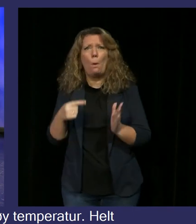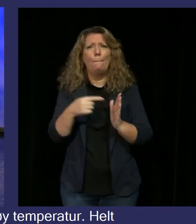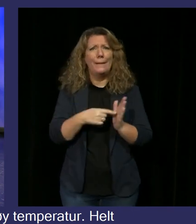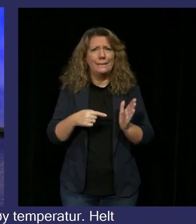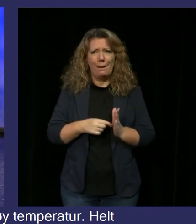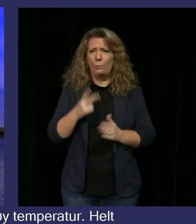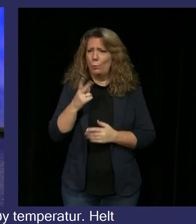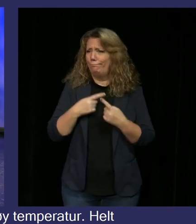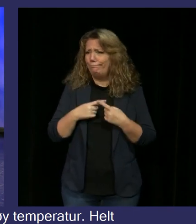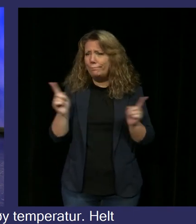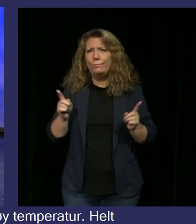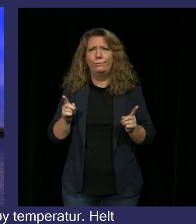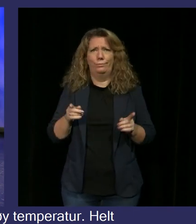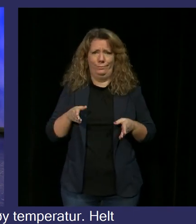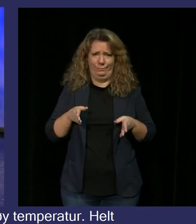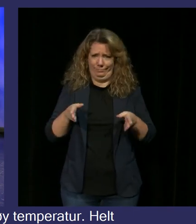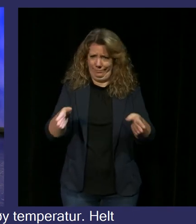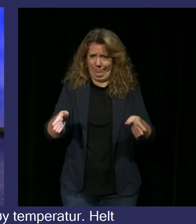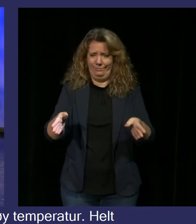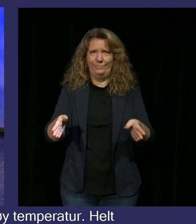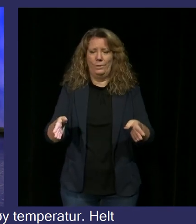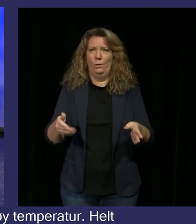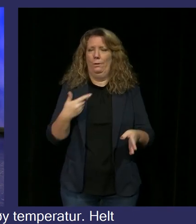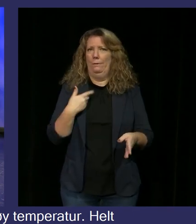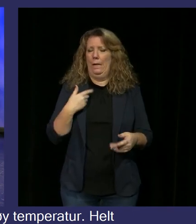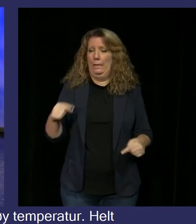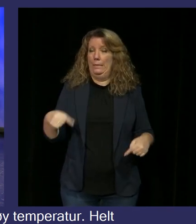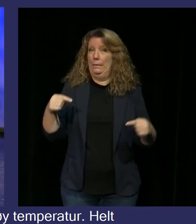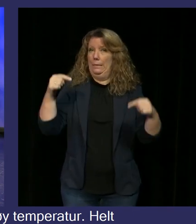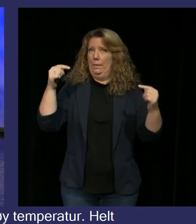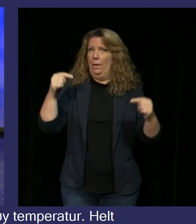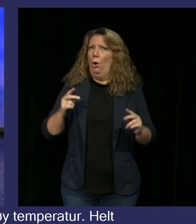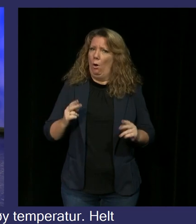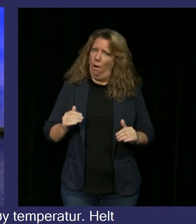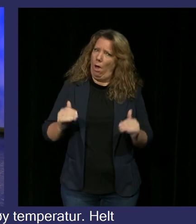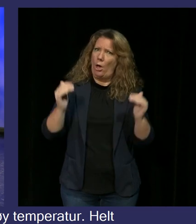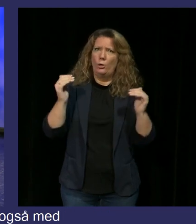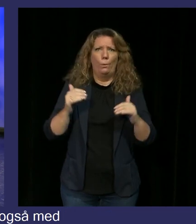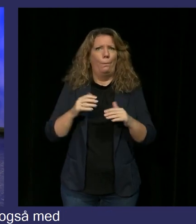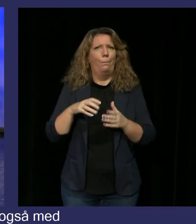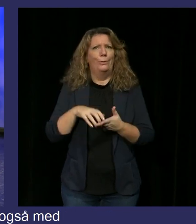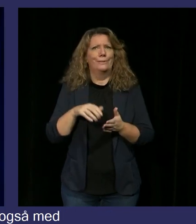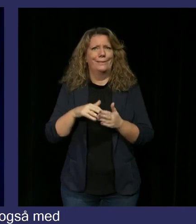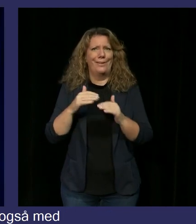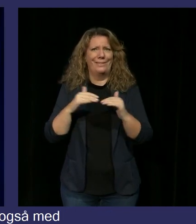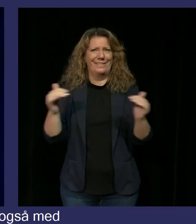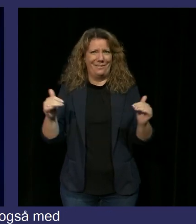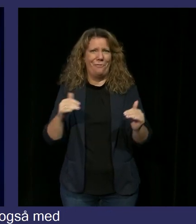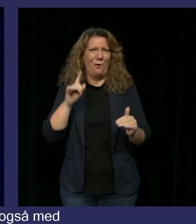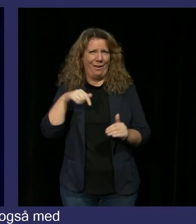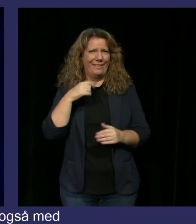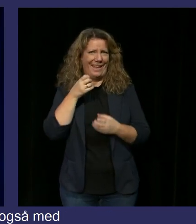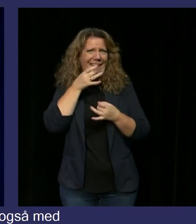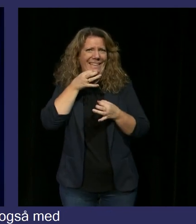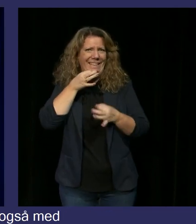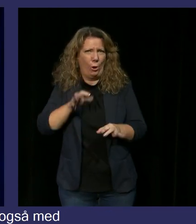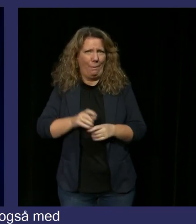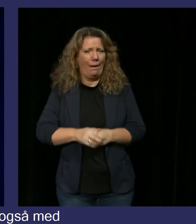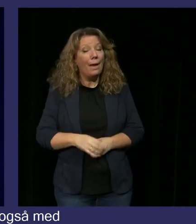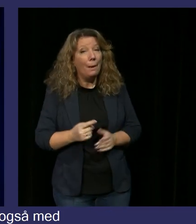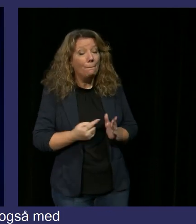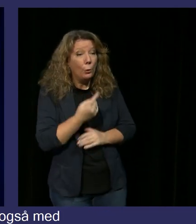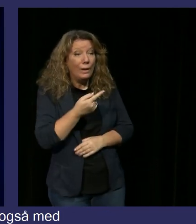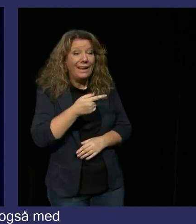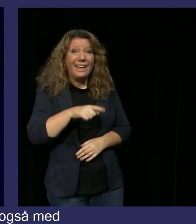det, der var det ganske høy temperatur, helt oppe på statsrådsnivå, det kan jeg minne med. Det var jo litt krevende bakteppe også, med